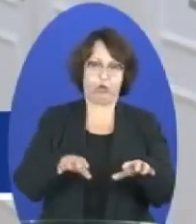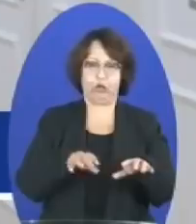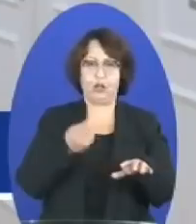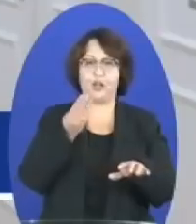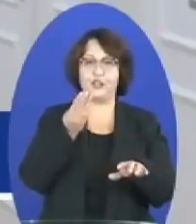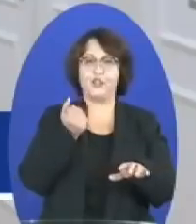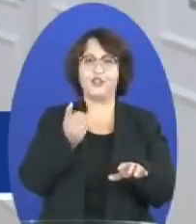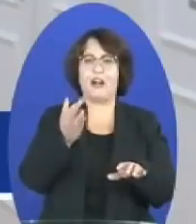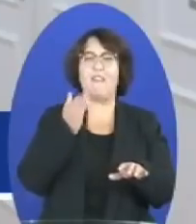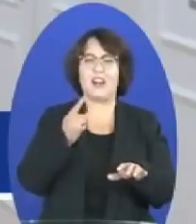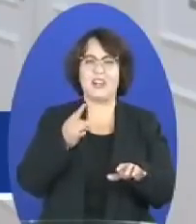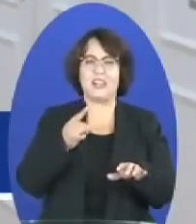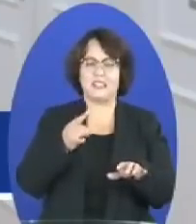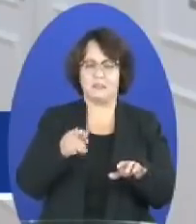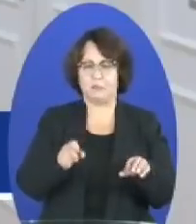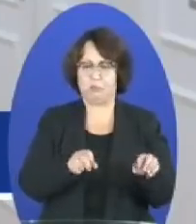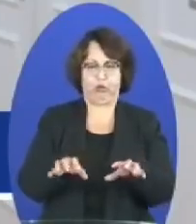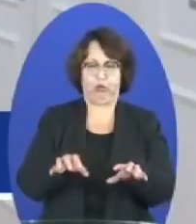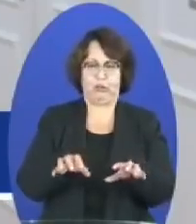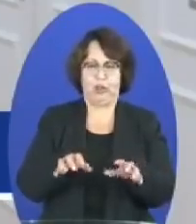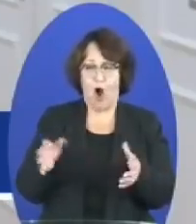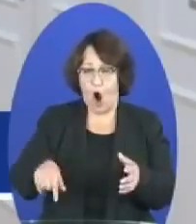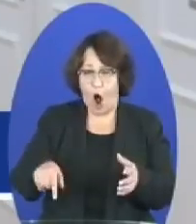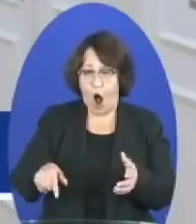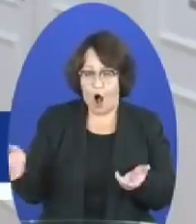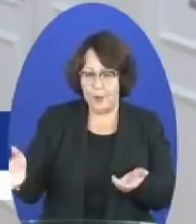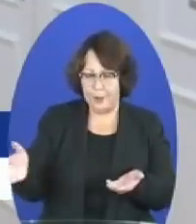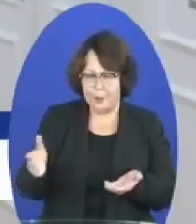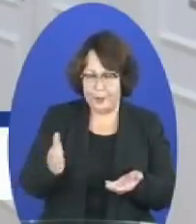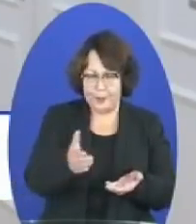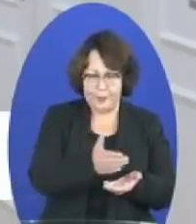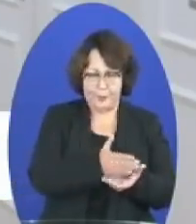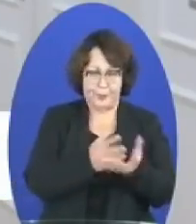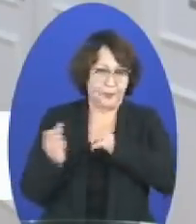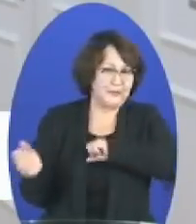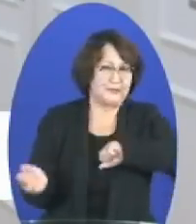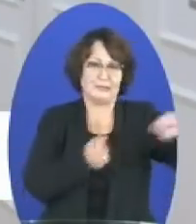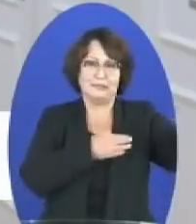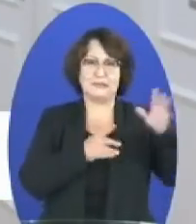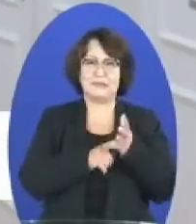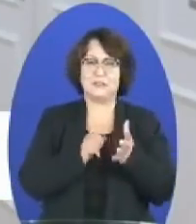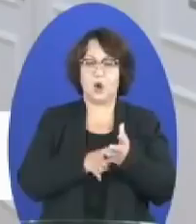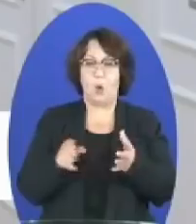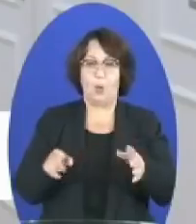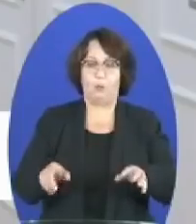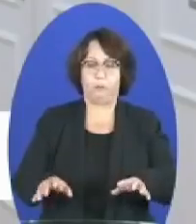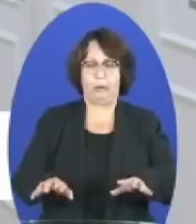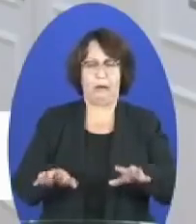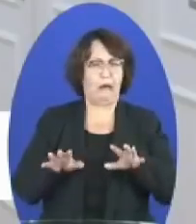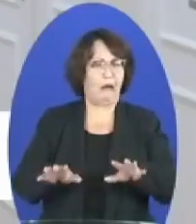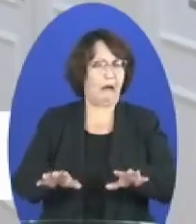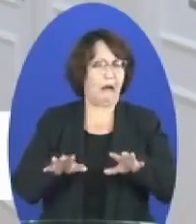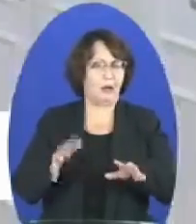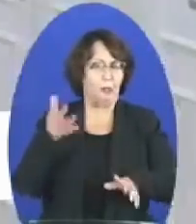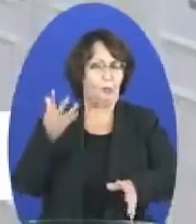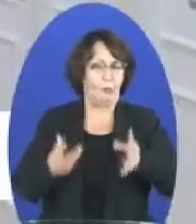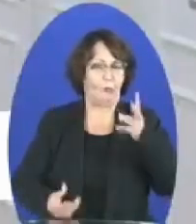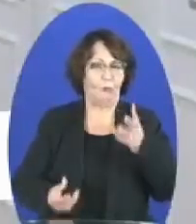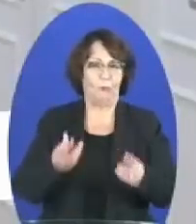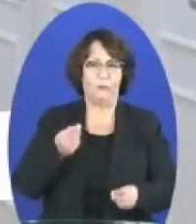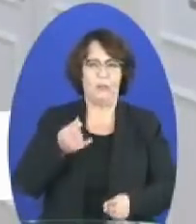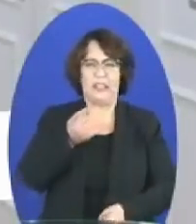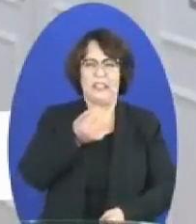байнга цэвэрлэж зайлуулчих хэрэгтэй. Тэгэхгүй бол энд бол одоо гидсний халдварт нян савханцар одоо үржих таатам хөцөл болж идэг.